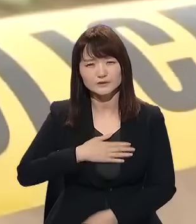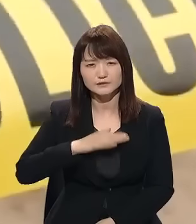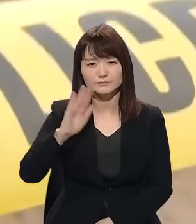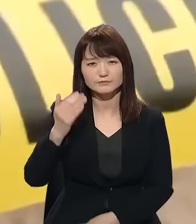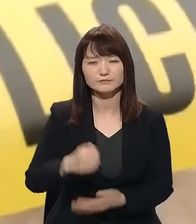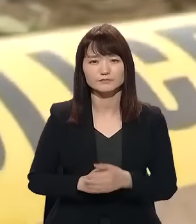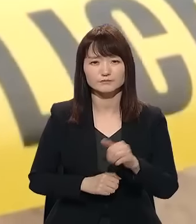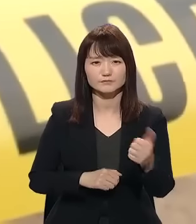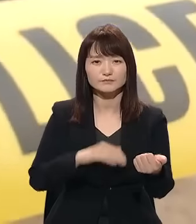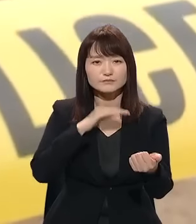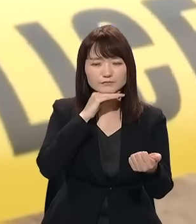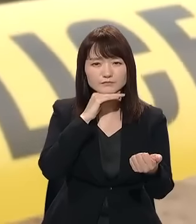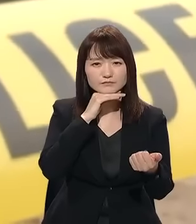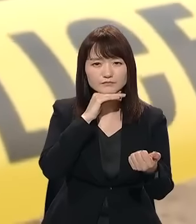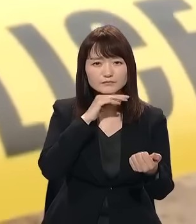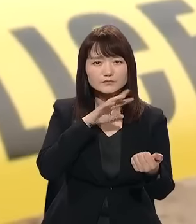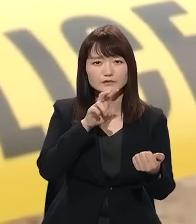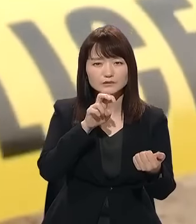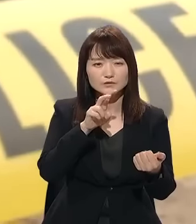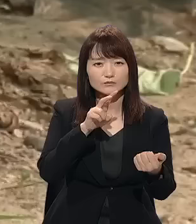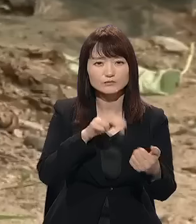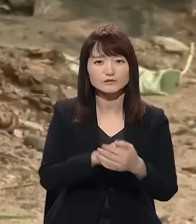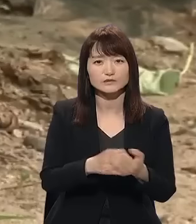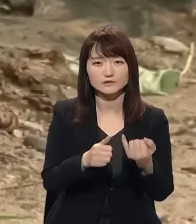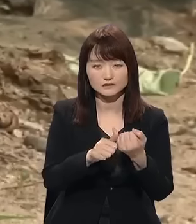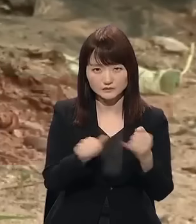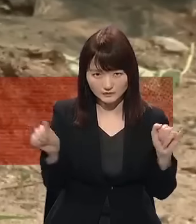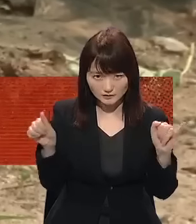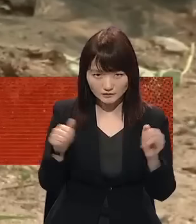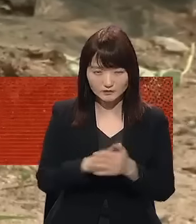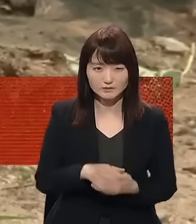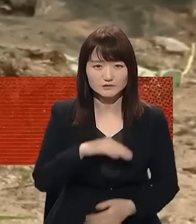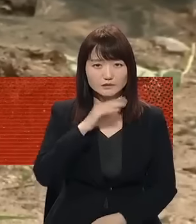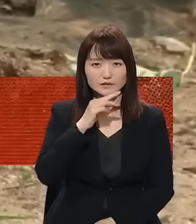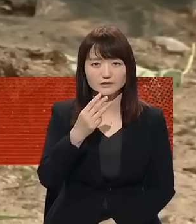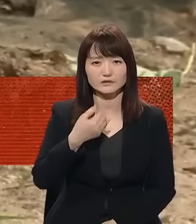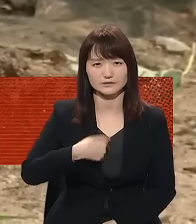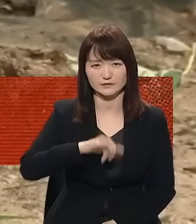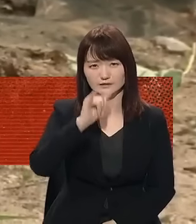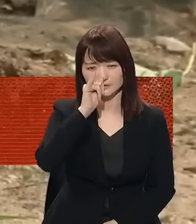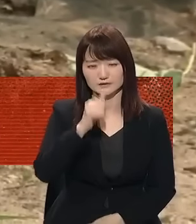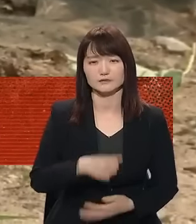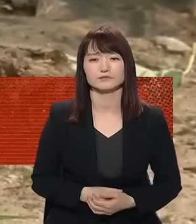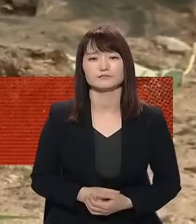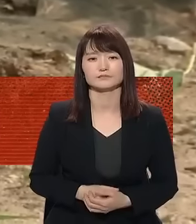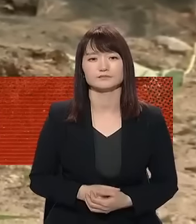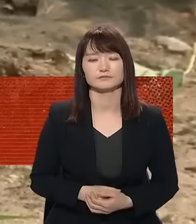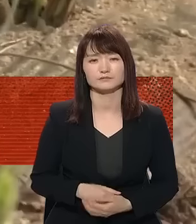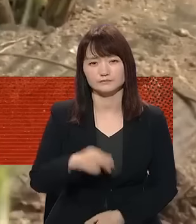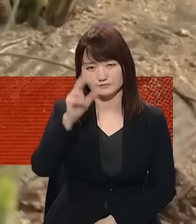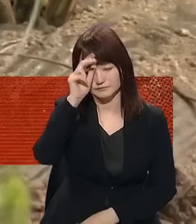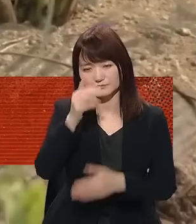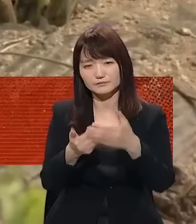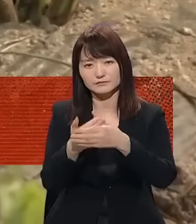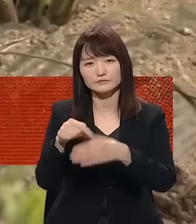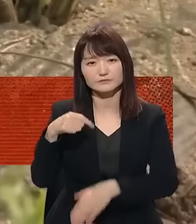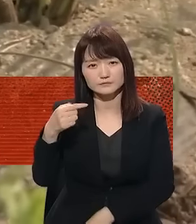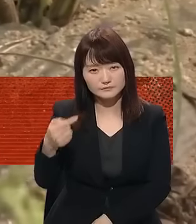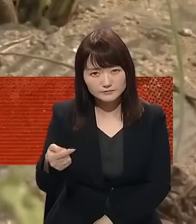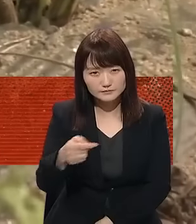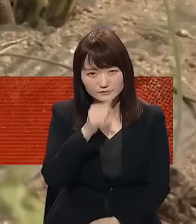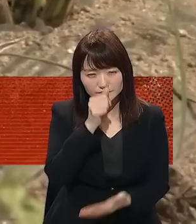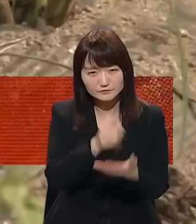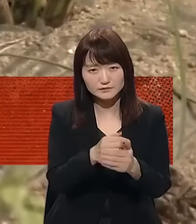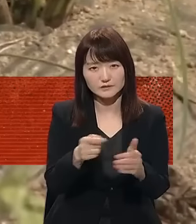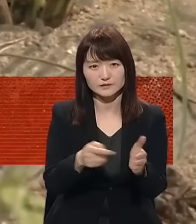여성은 22살의 어린 나이였고 당시 이혼을 한 뒤 세 살 된 딸까지 있었습니다 그리고 경찰은 사건 발생 다음날 범인을